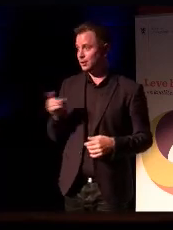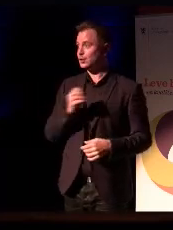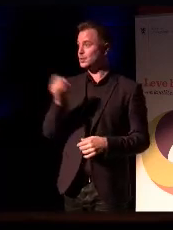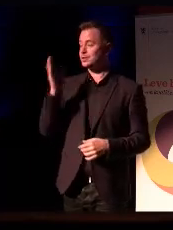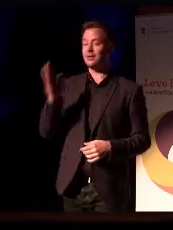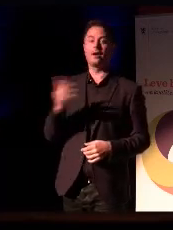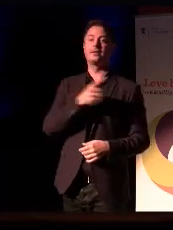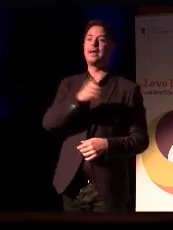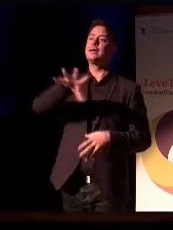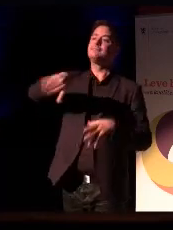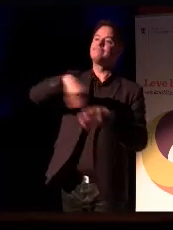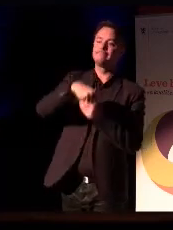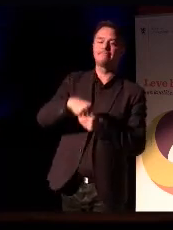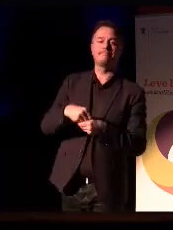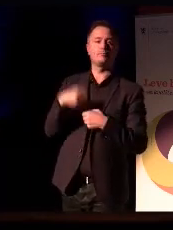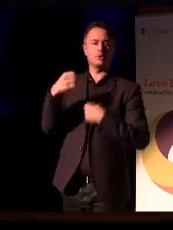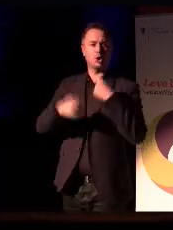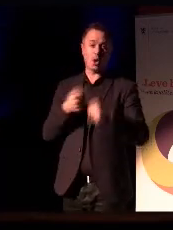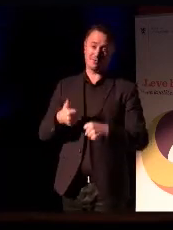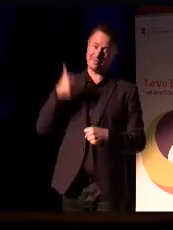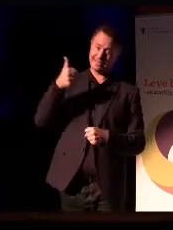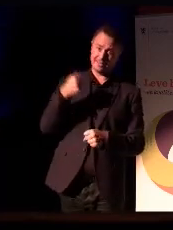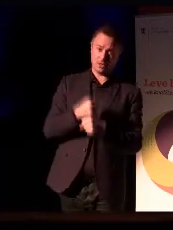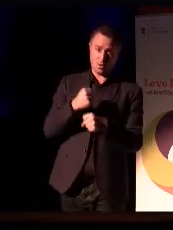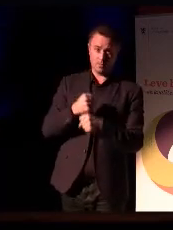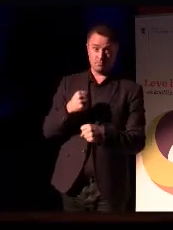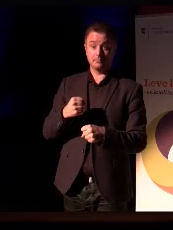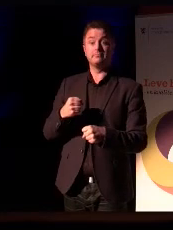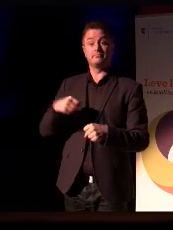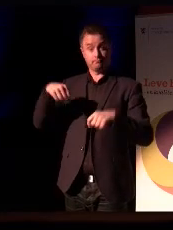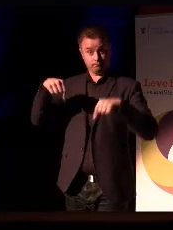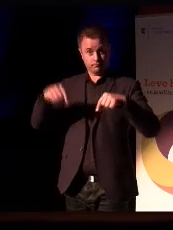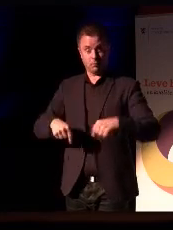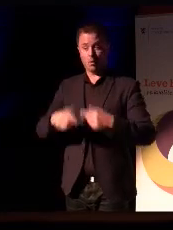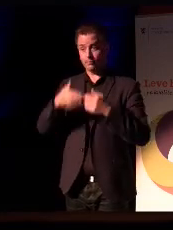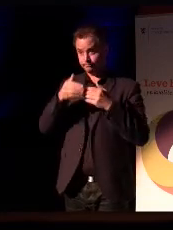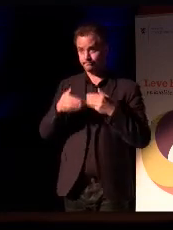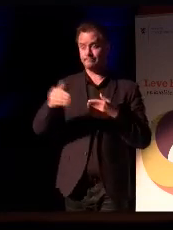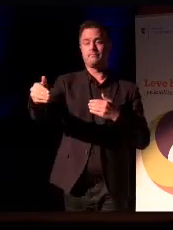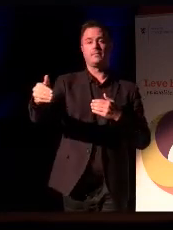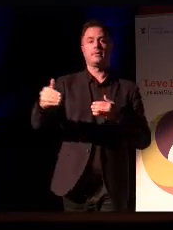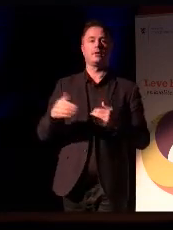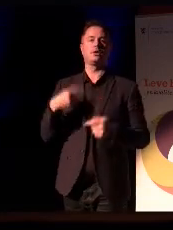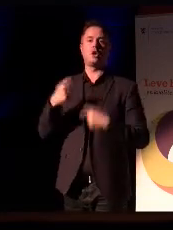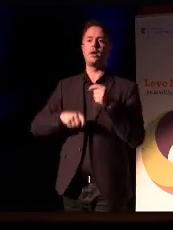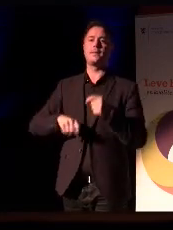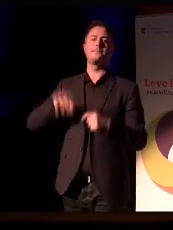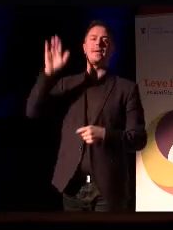denne viktige jobben. Vi skal gjøre mer enn å legge år til livene.